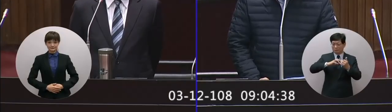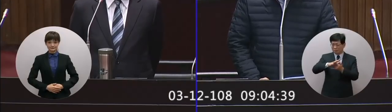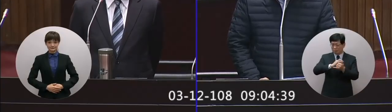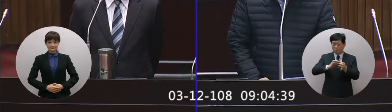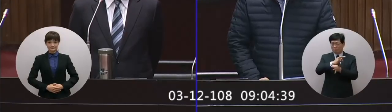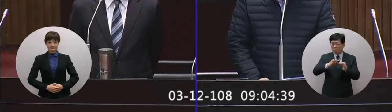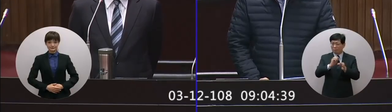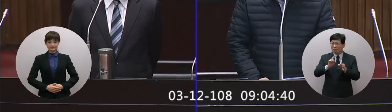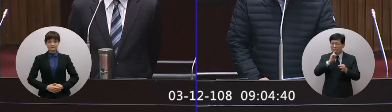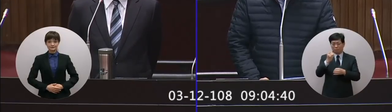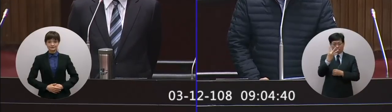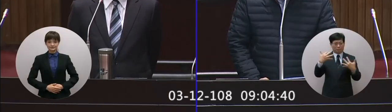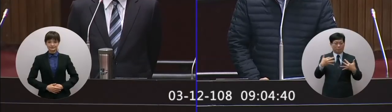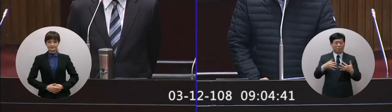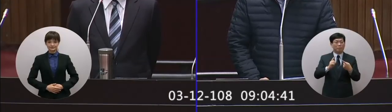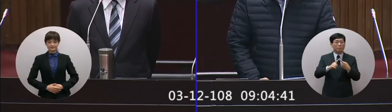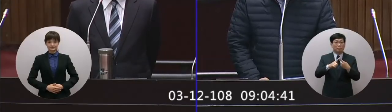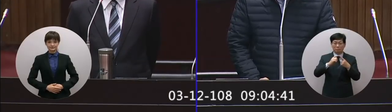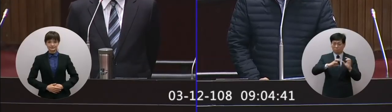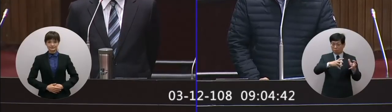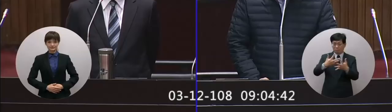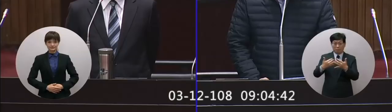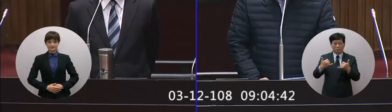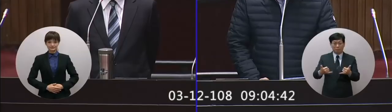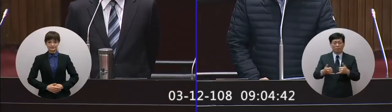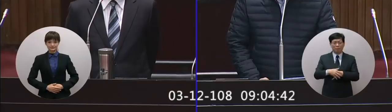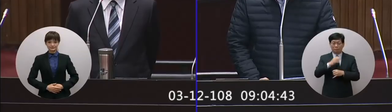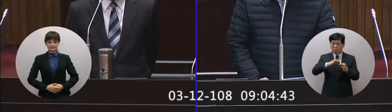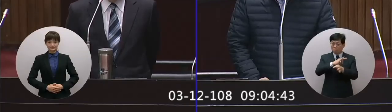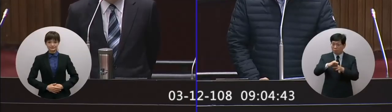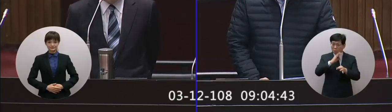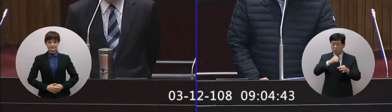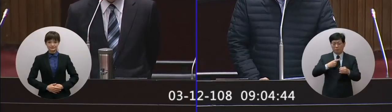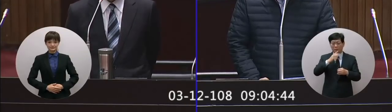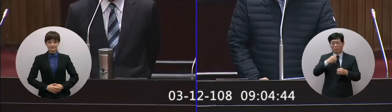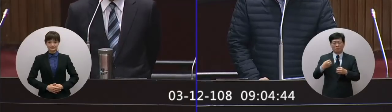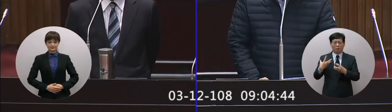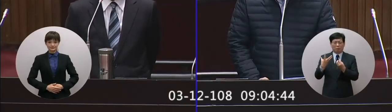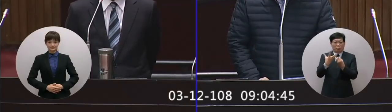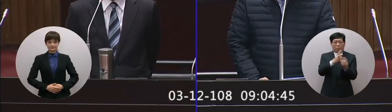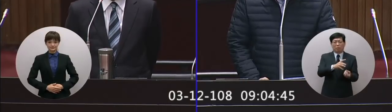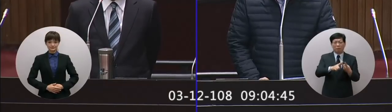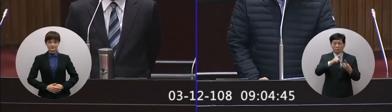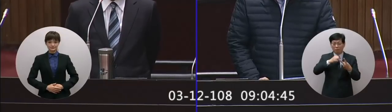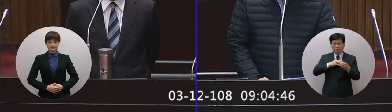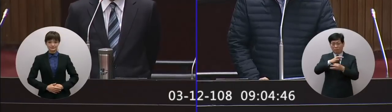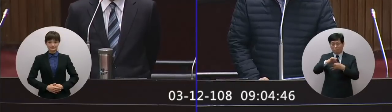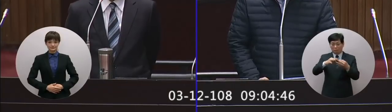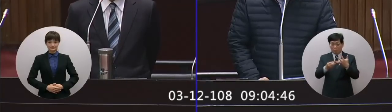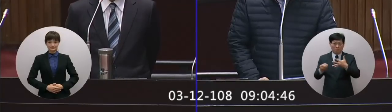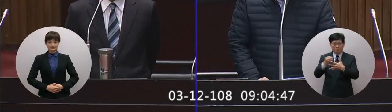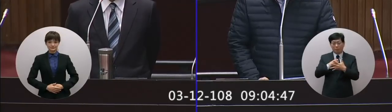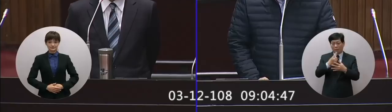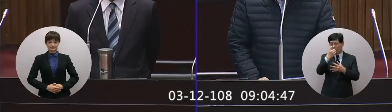济面临的4个问题，包括国际网络、经贸网络被边缘化，产业结构升级面临问题，